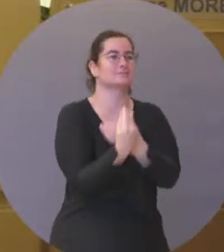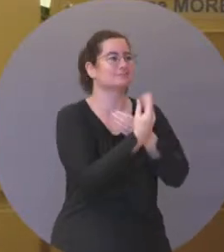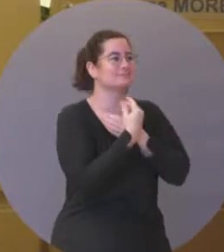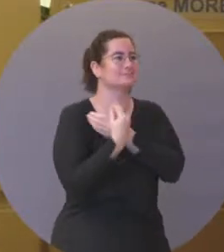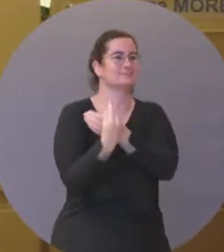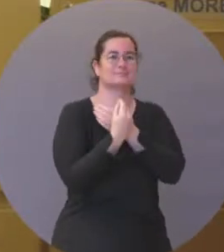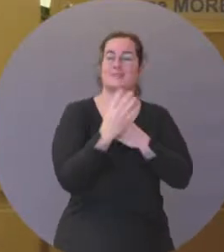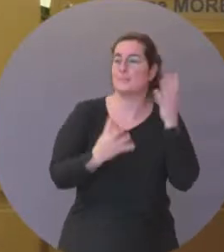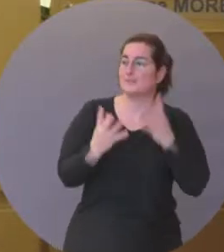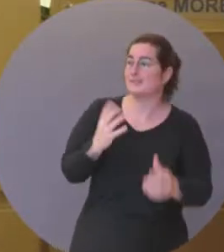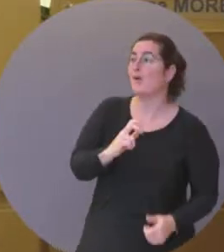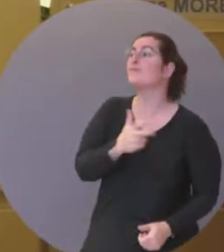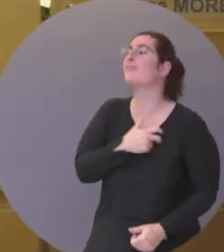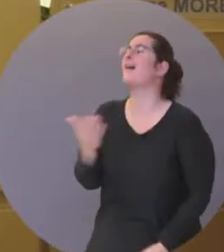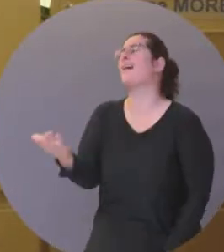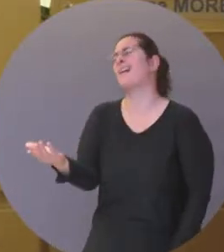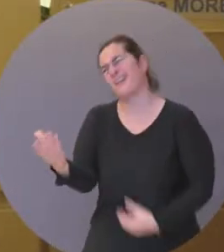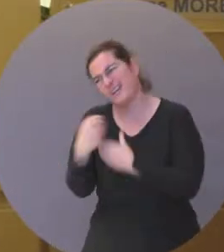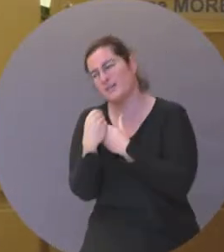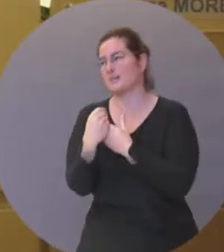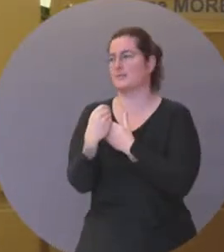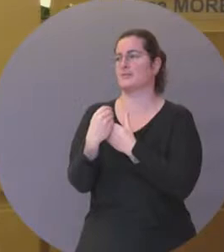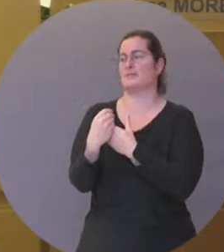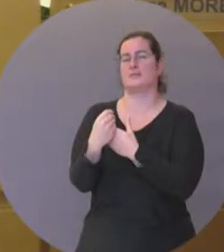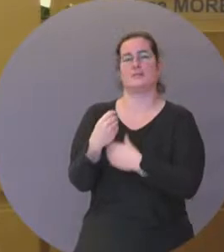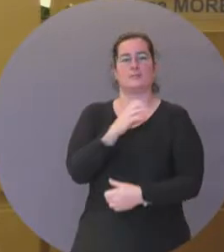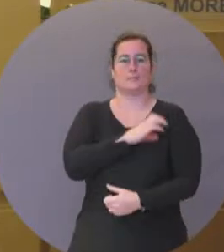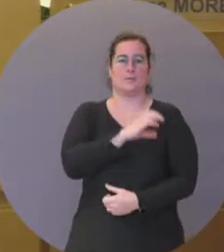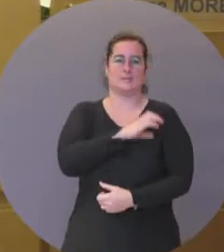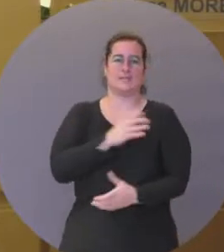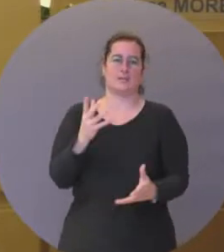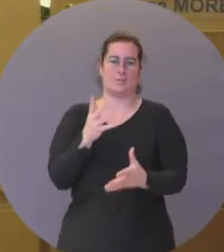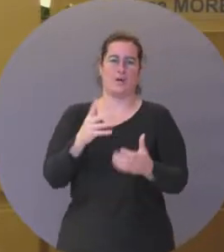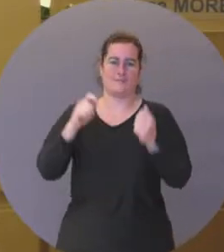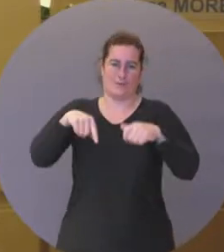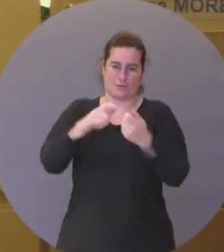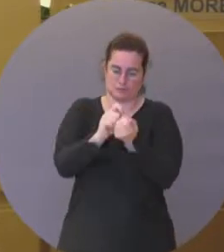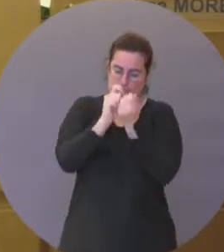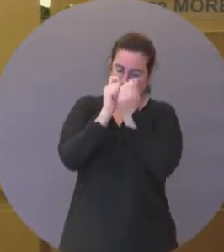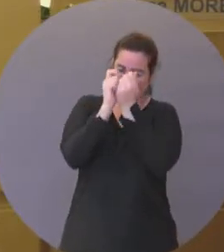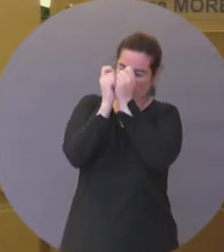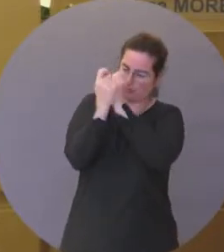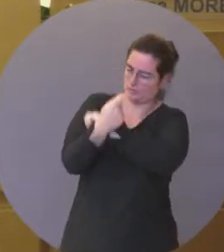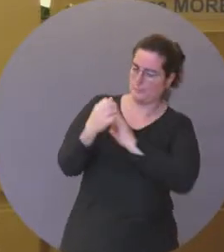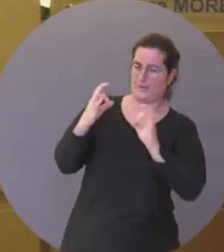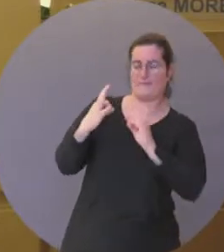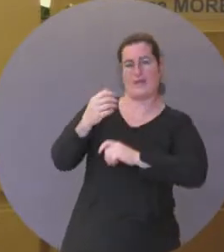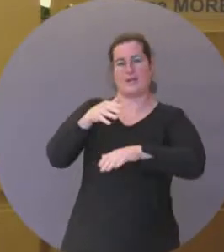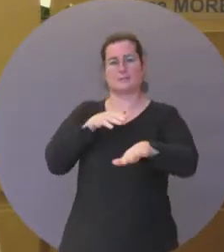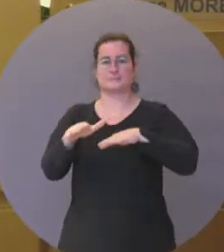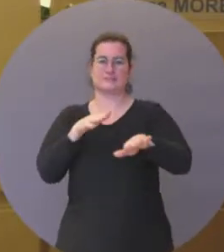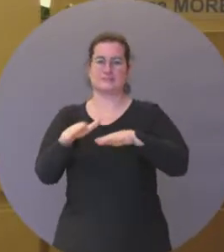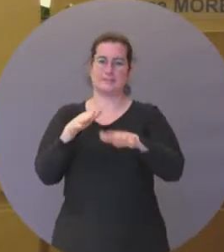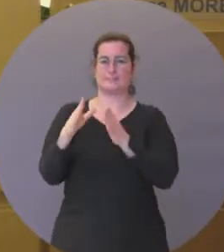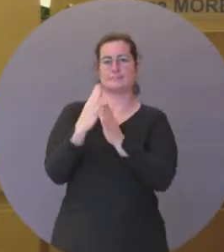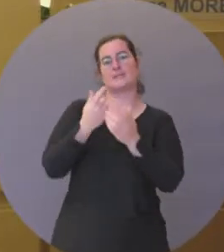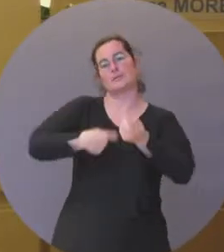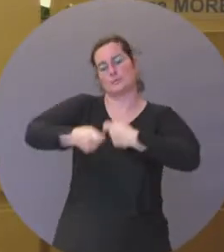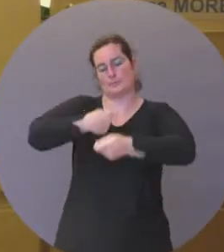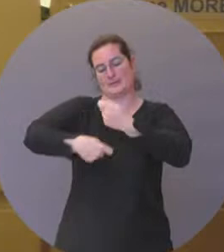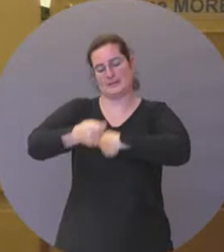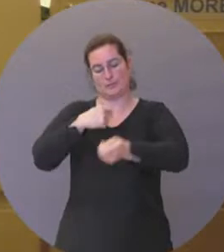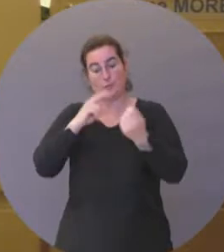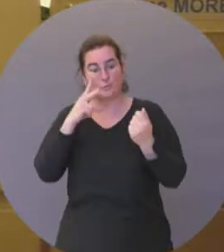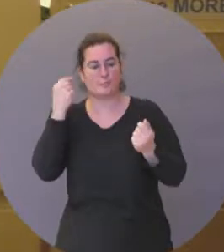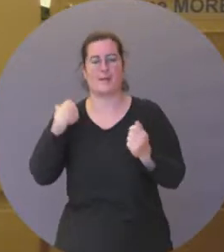certains en cohérence à prononce apprenez un changement de modèle plus juste et plus humain pour